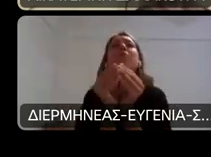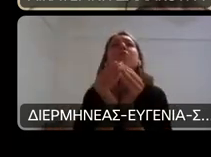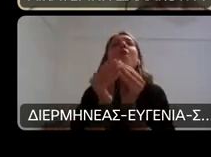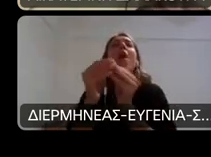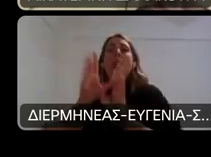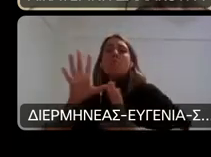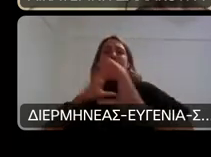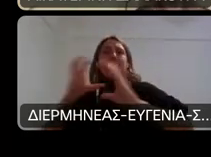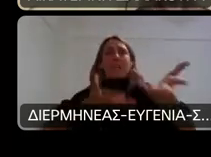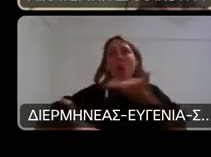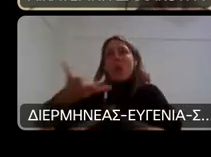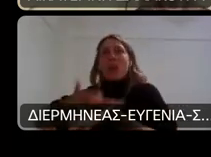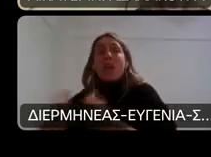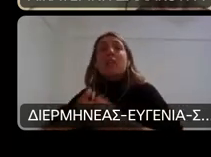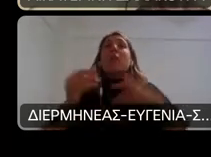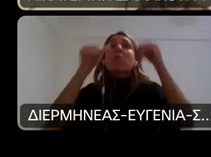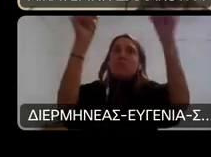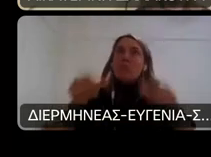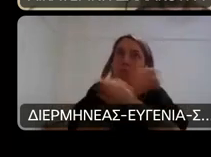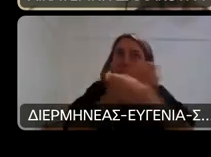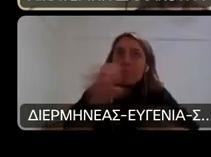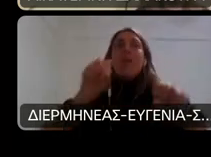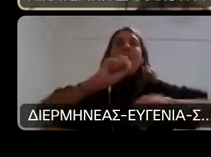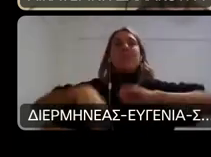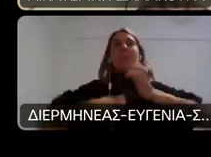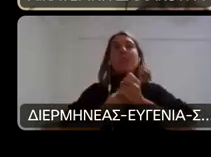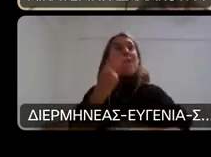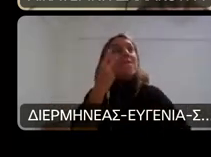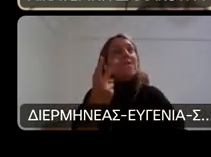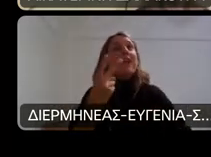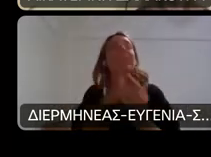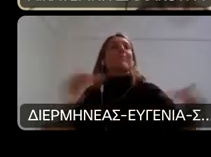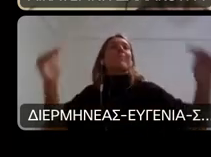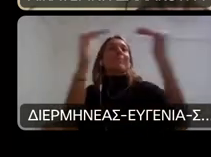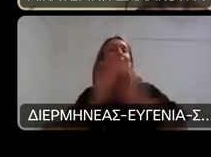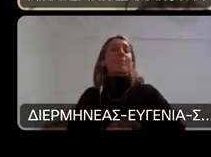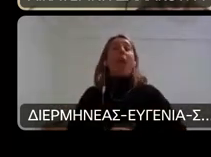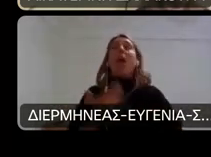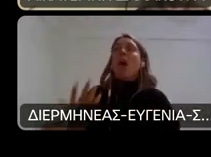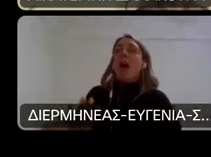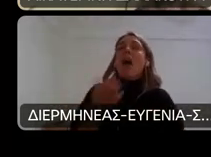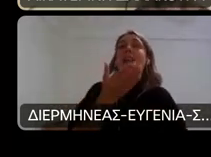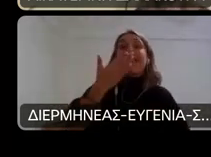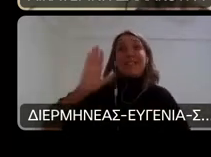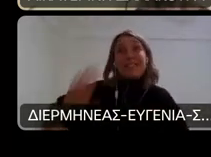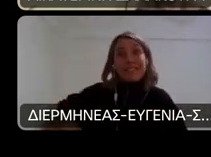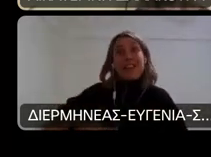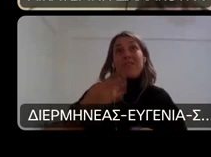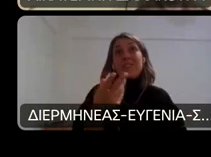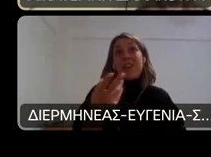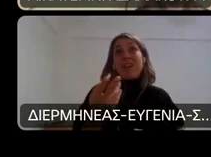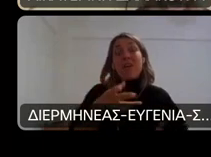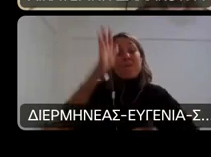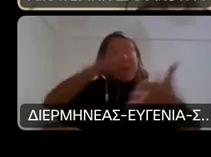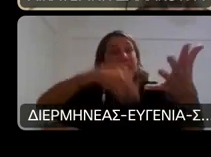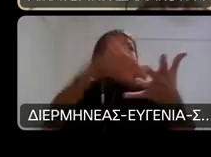κοινότητας και δημοσιοποίησης δράσεων. Δεν είναι όμως απαλλαγμένα, ιδιαίτερα τα τελευταία, από αντιφάσεις. Μες στο ίδιο κείμενο μπορεί να